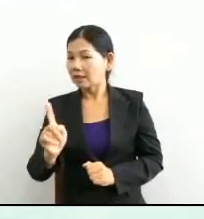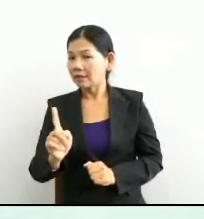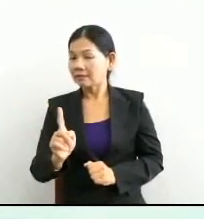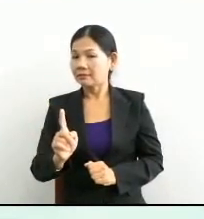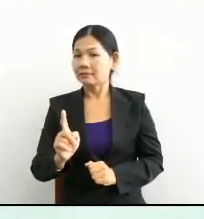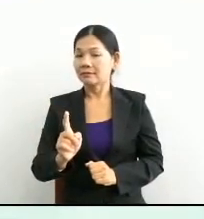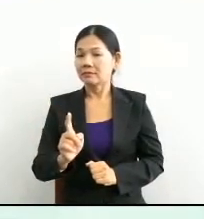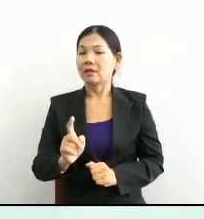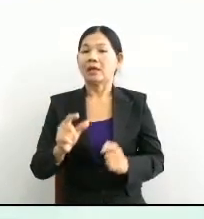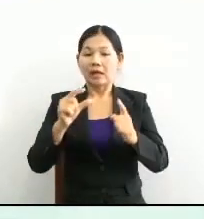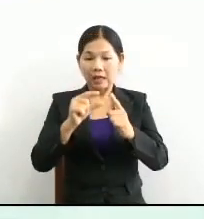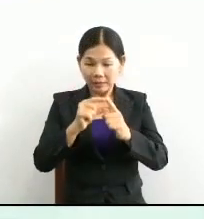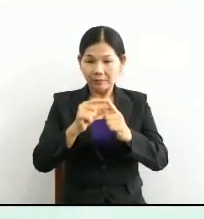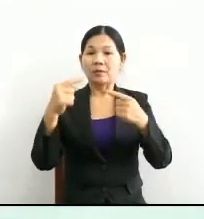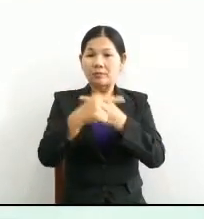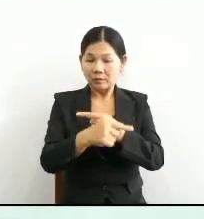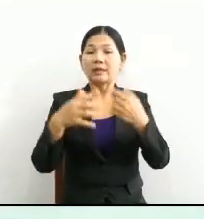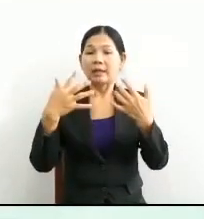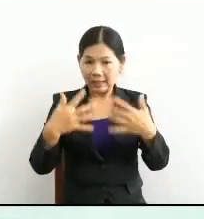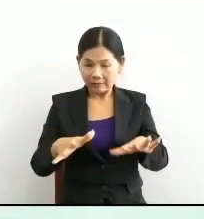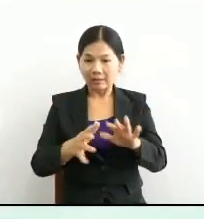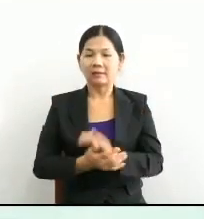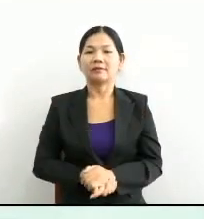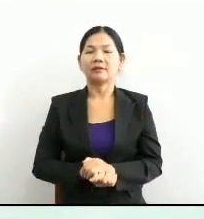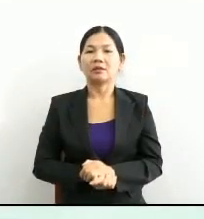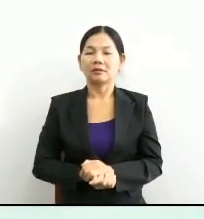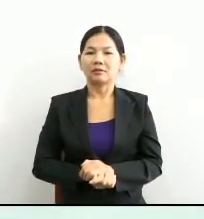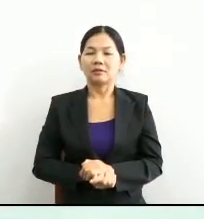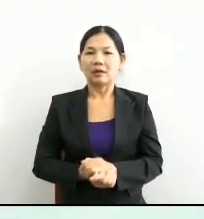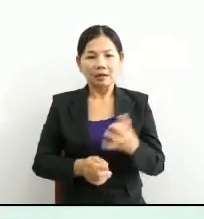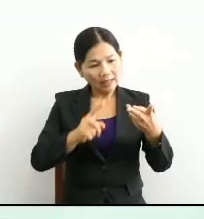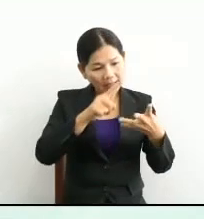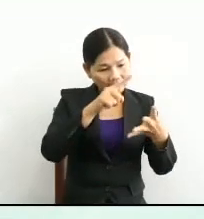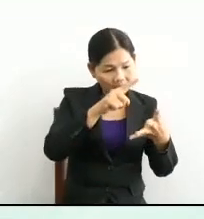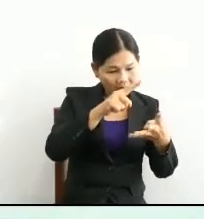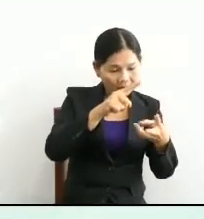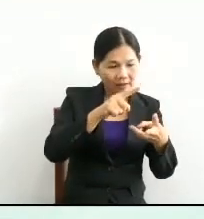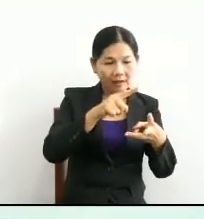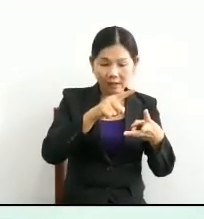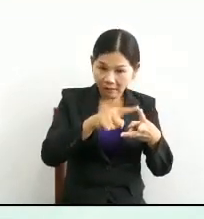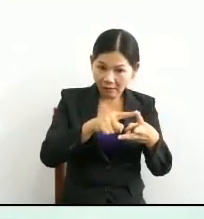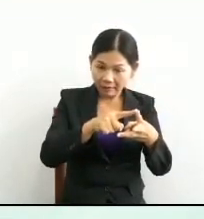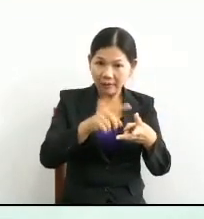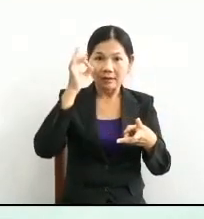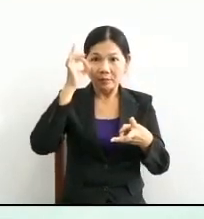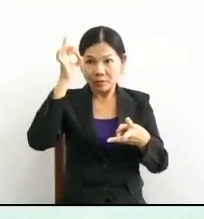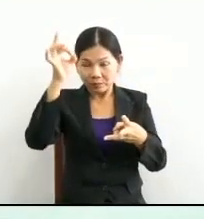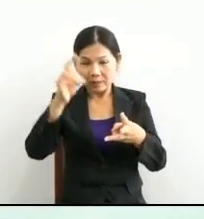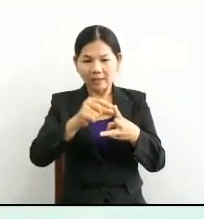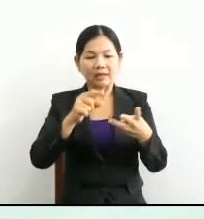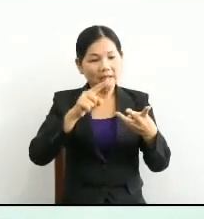ấy khó nói khó cứ nè khu ai con phải rớt quê quá chân nạ sạp nâng tìa